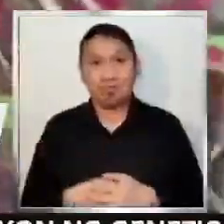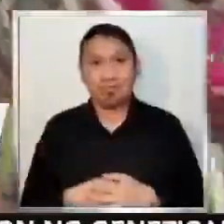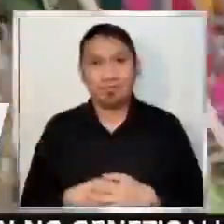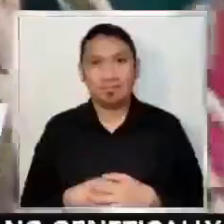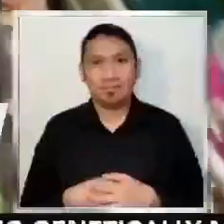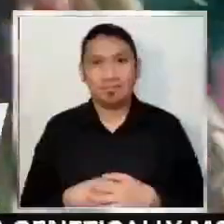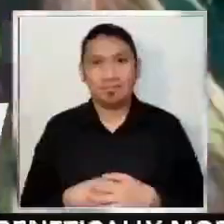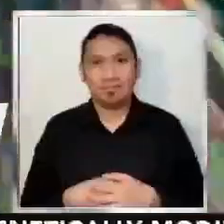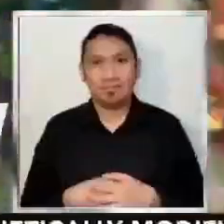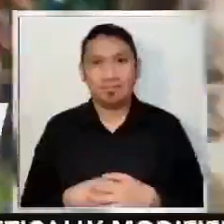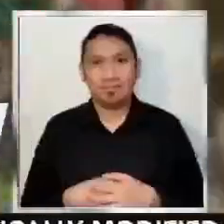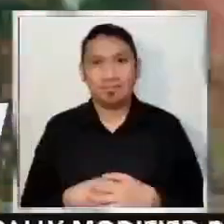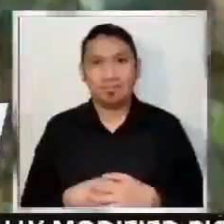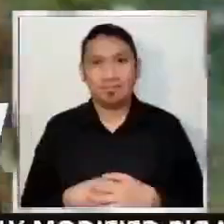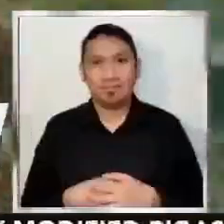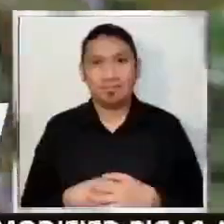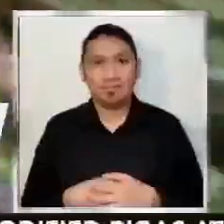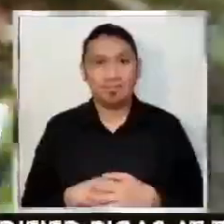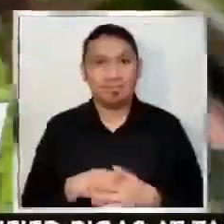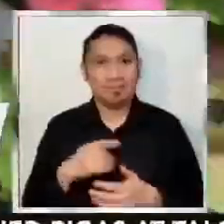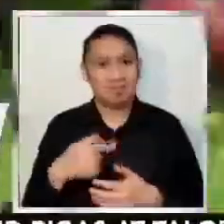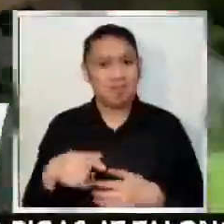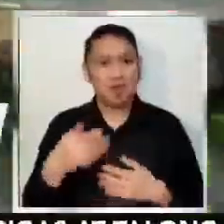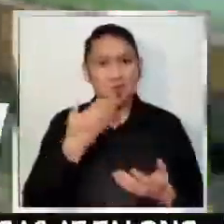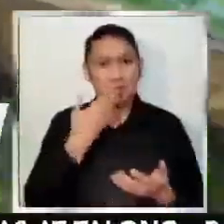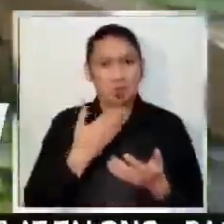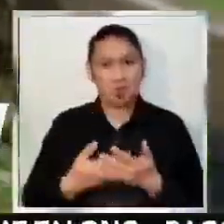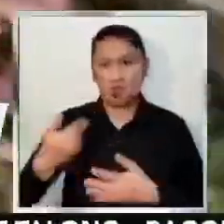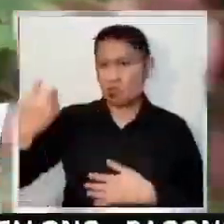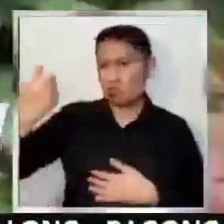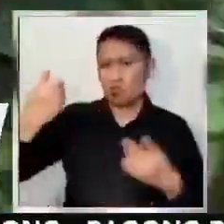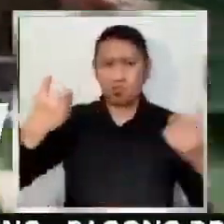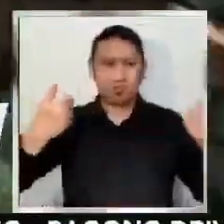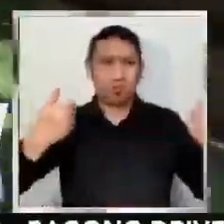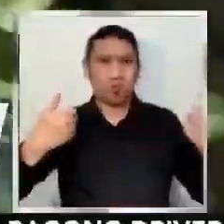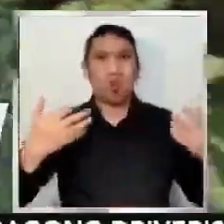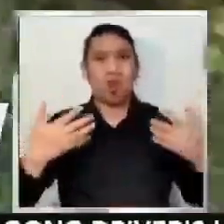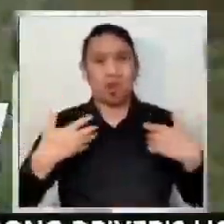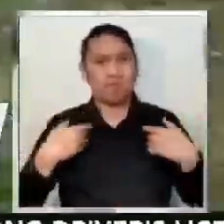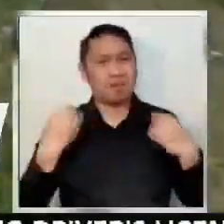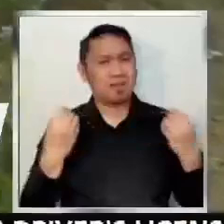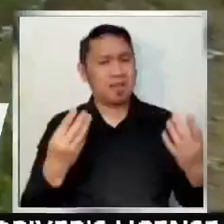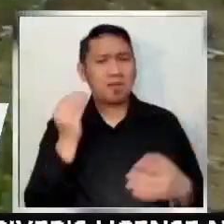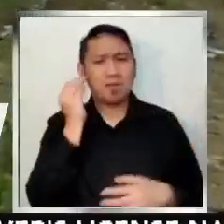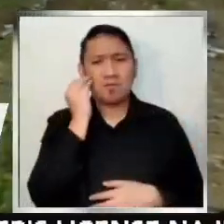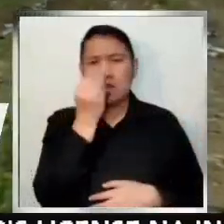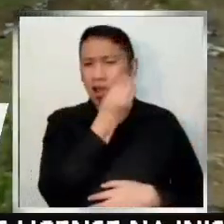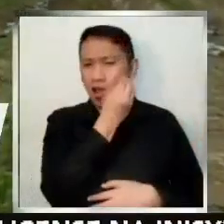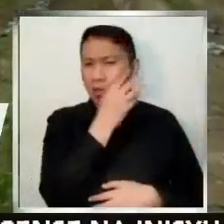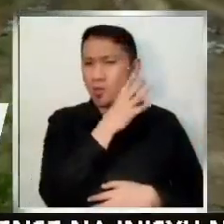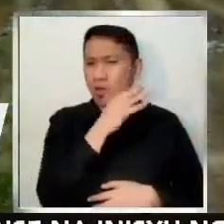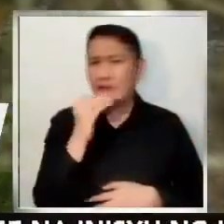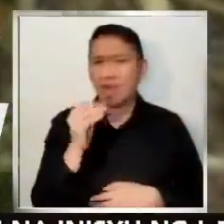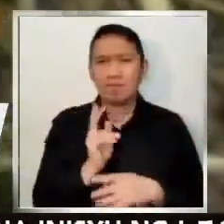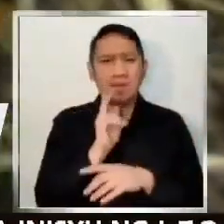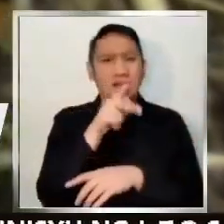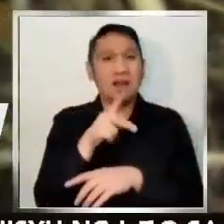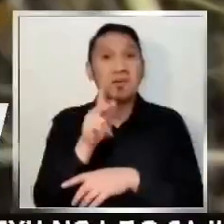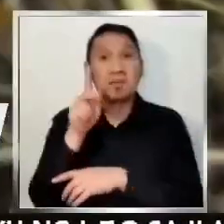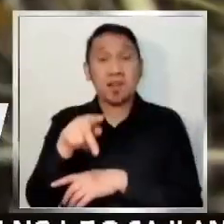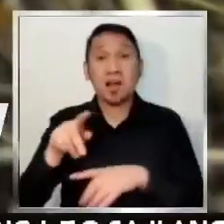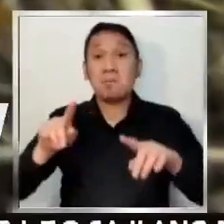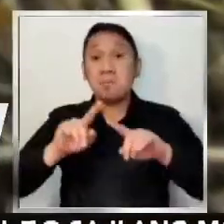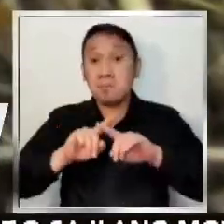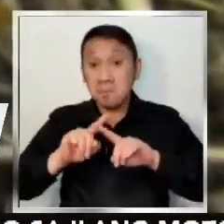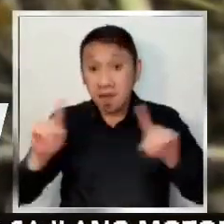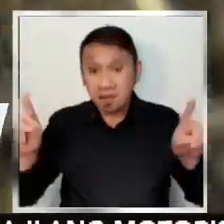Hindi lang IG-worthy garden na puno ng makukulay na bulaklak at halaman ang dinarayo, kundi pati ang farm na may